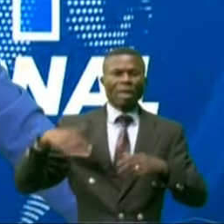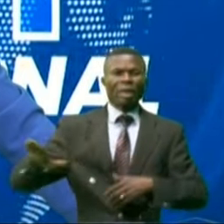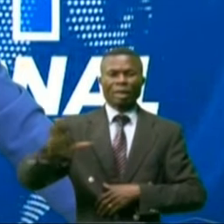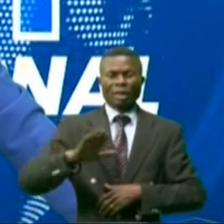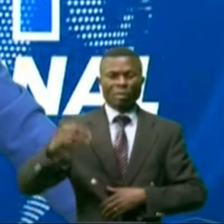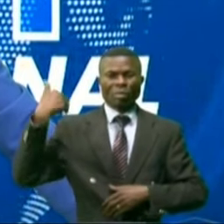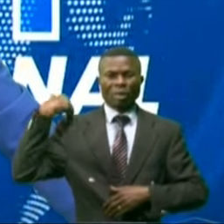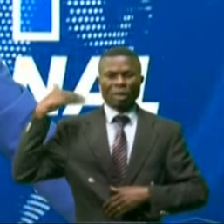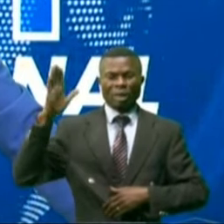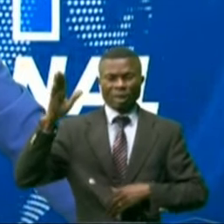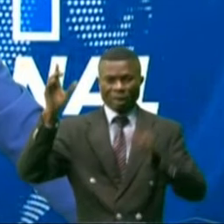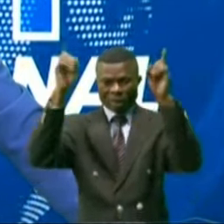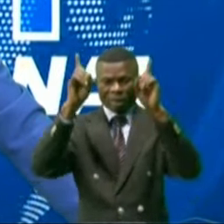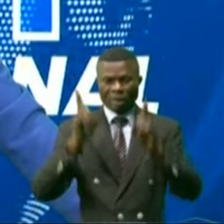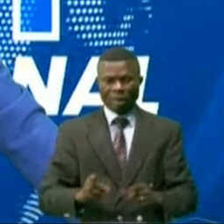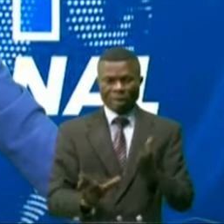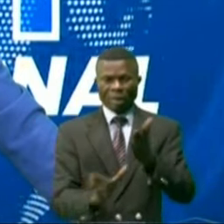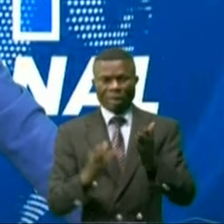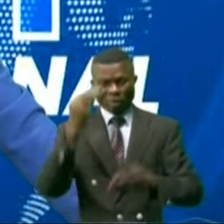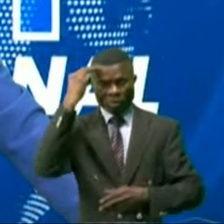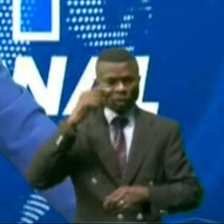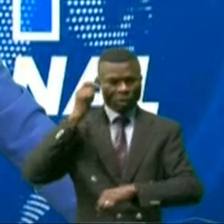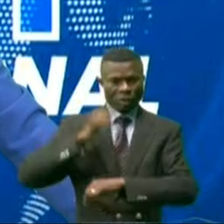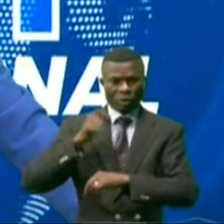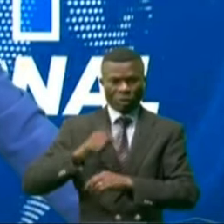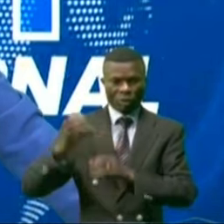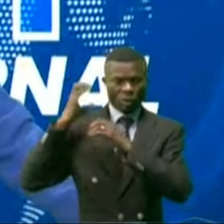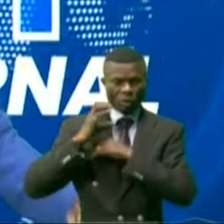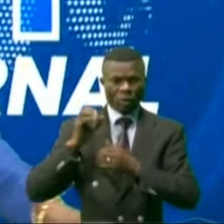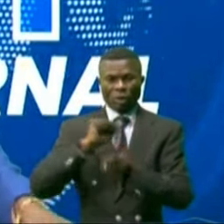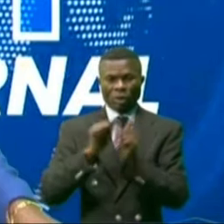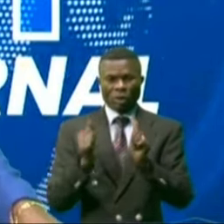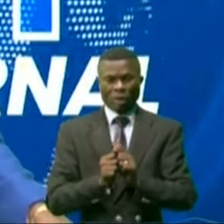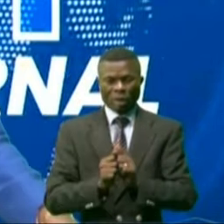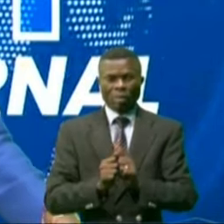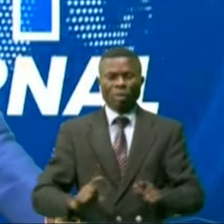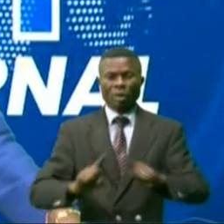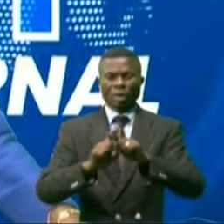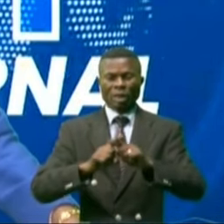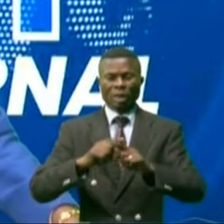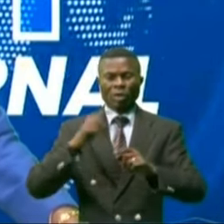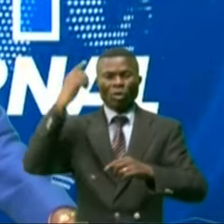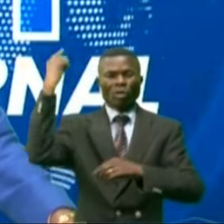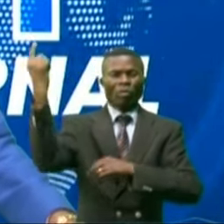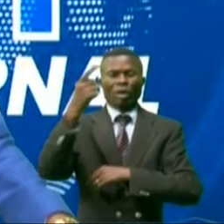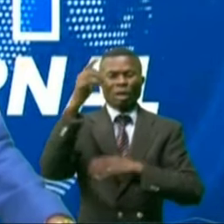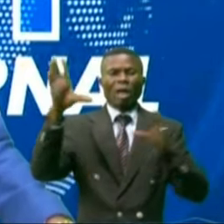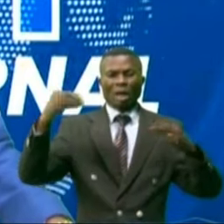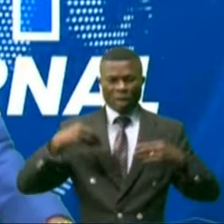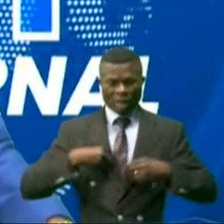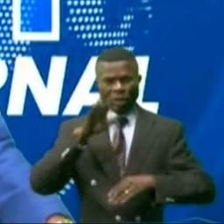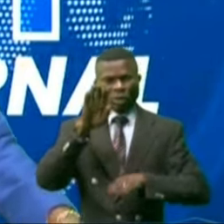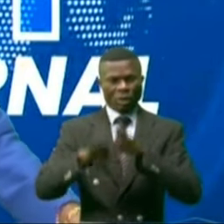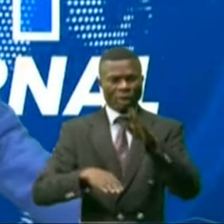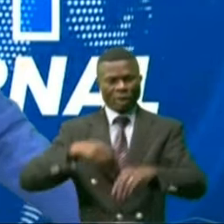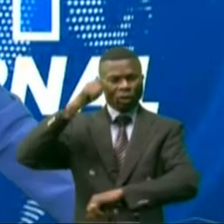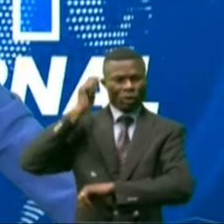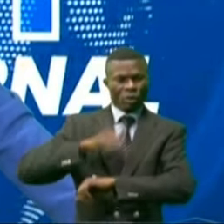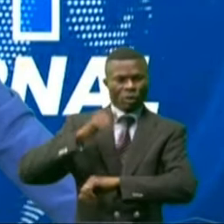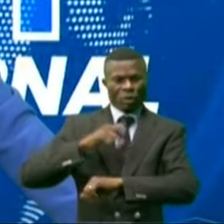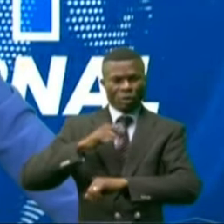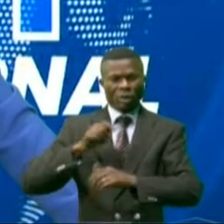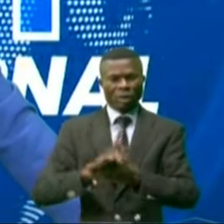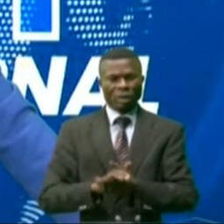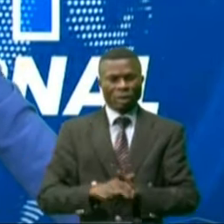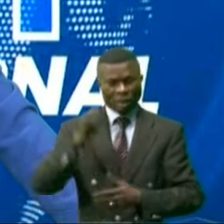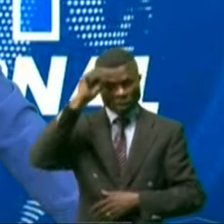l'Est. Le vice-ministre de la Justice chargé des contentieux internationaux vient de confirmer cette démarche judiciaire. Samuel